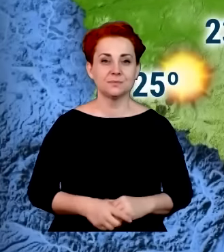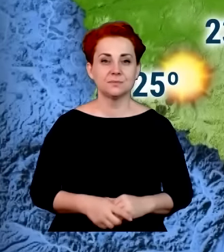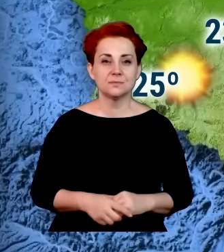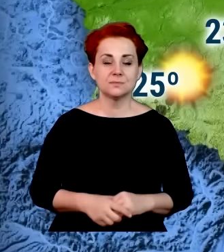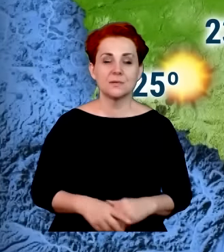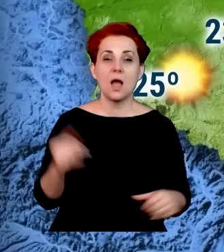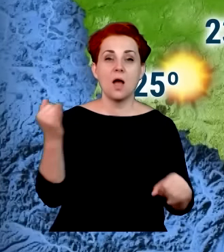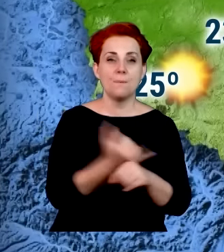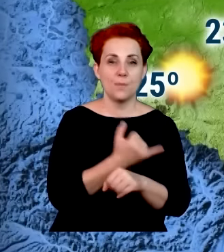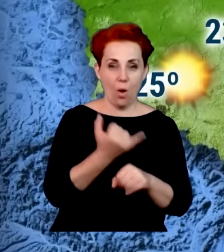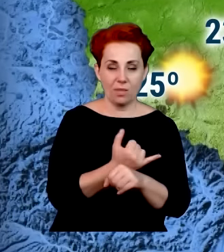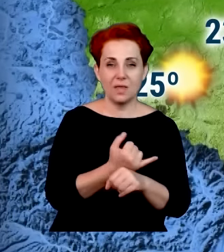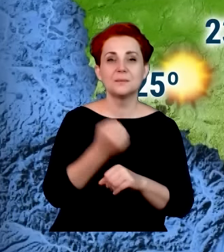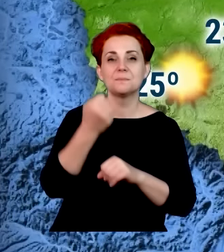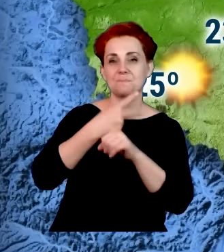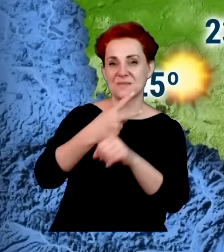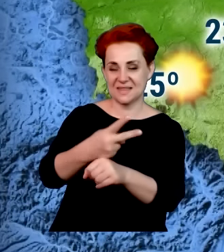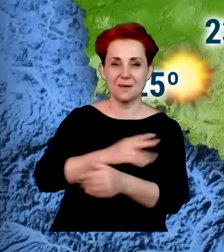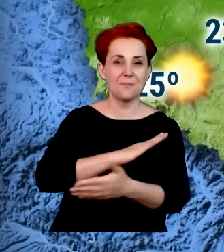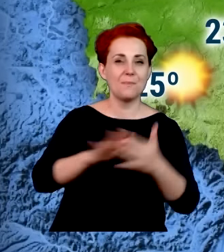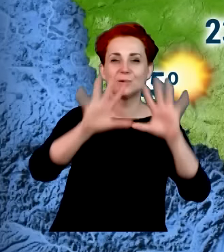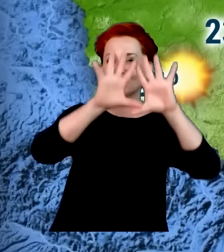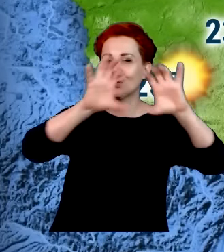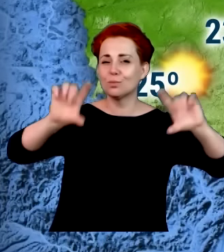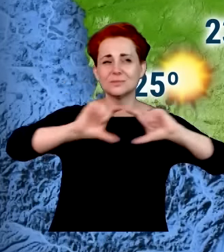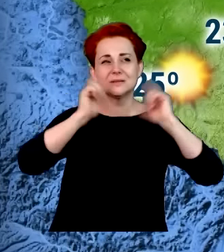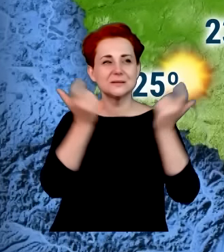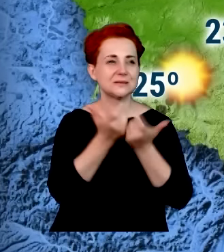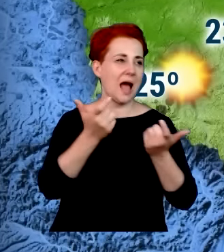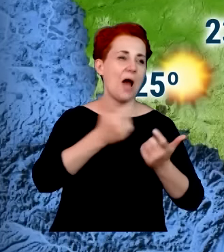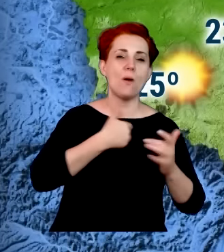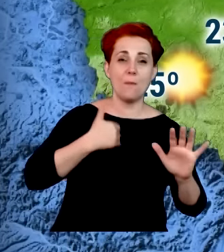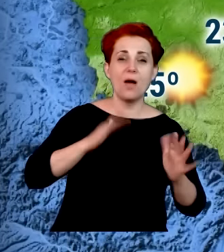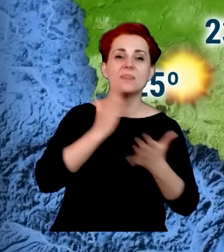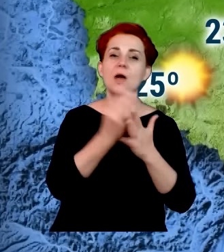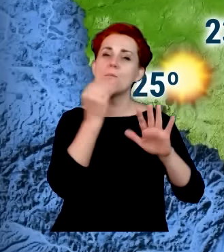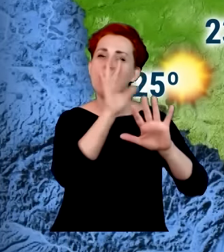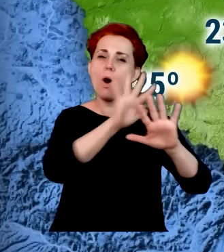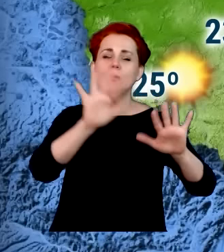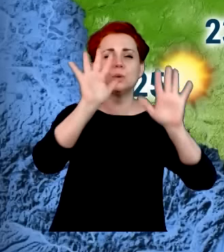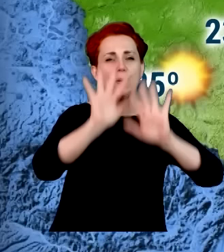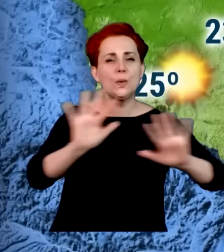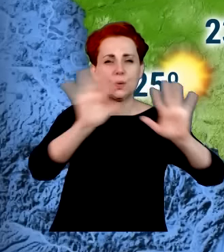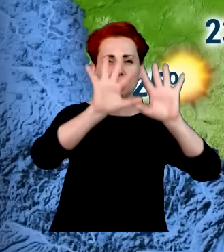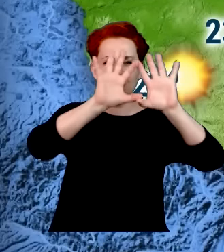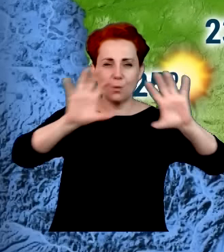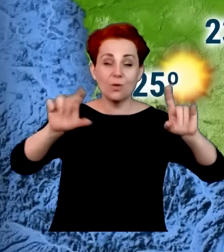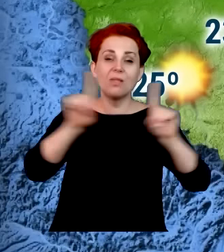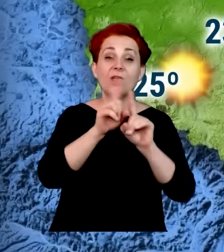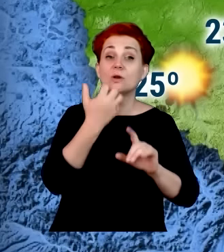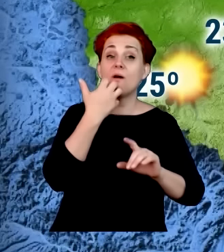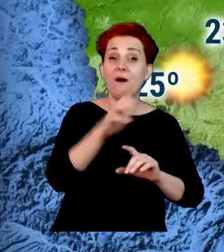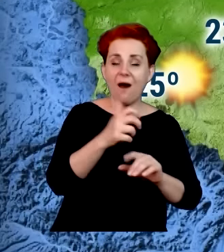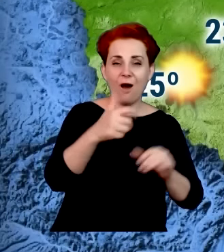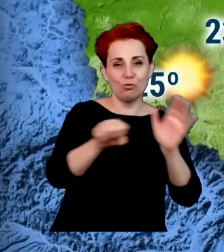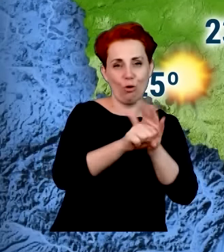Piątek zapowiada się słonecznie, bezchmurne niebo będzie niemal w całym kraju. Jedynie na Pomorzu zachmurzenie umiarkowane, tam także najcieplej, do 30